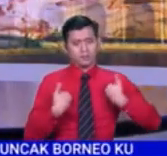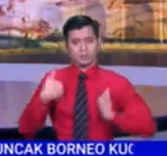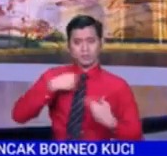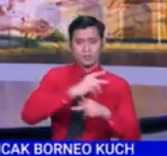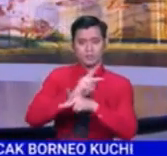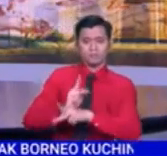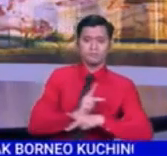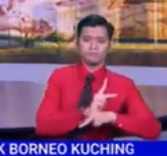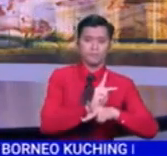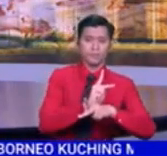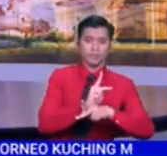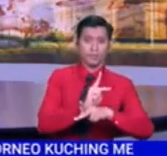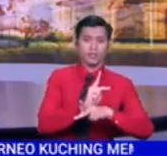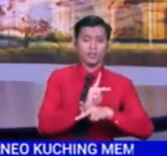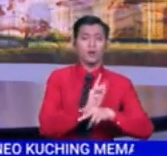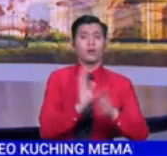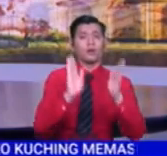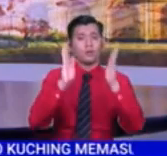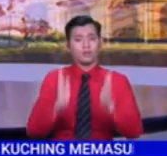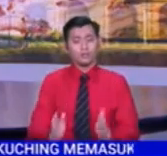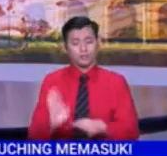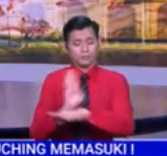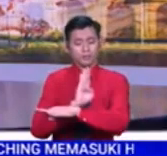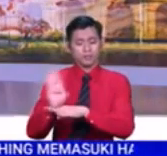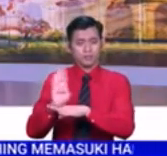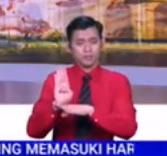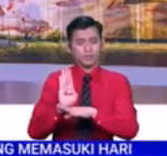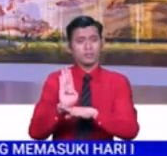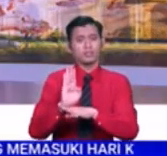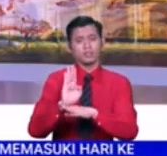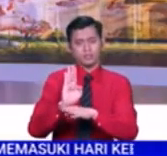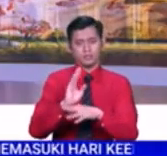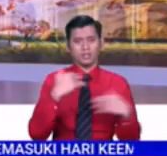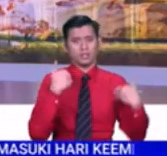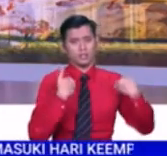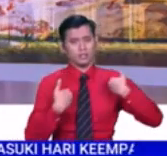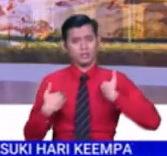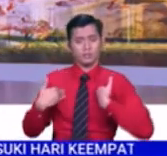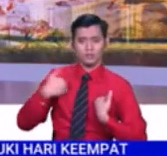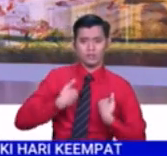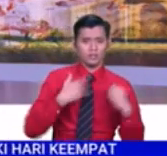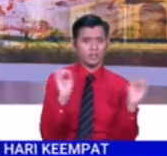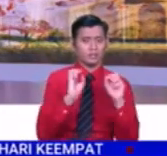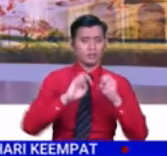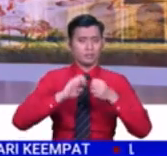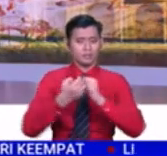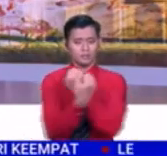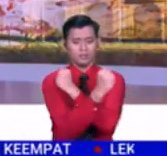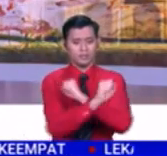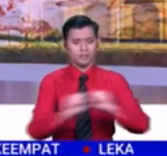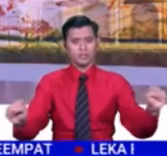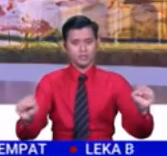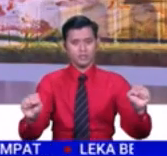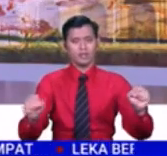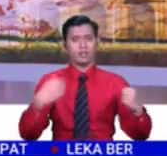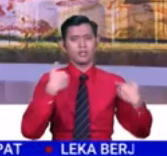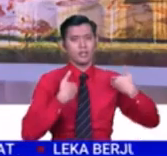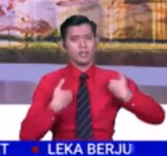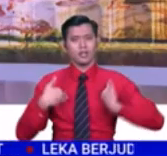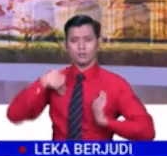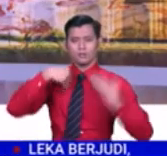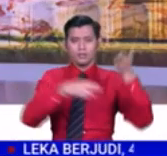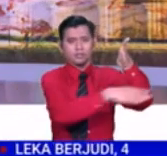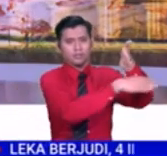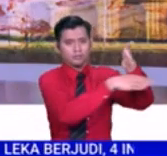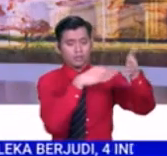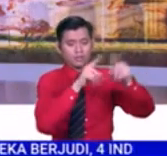ketat. Rata-rata pengusaha dan penternak mengakui mereka tidak berdepan masalah untuk menyediakan bekalan namun terpaksa